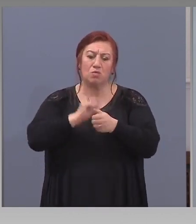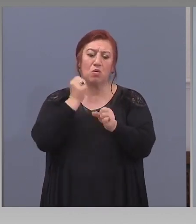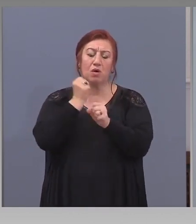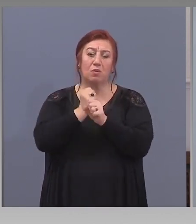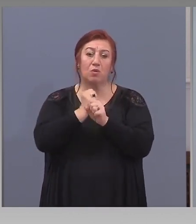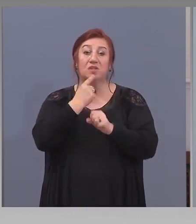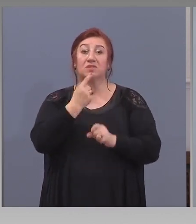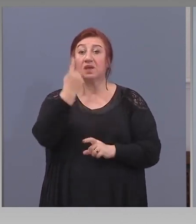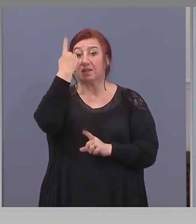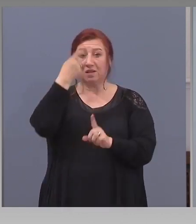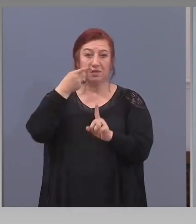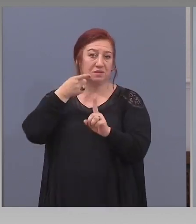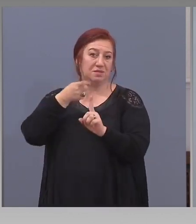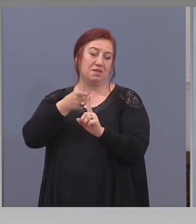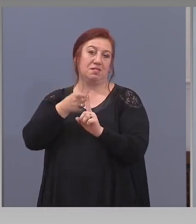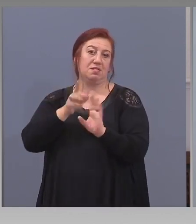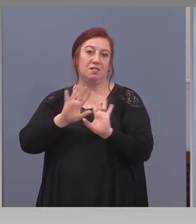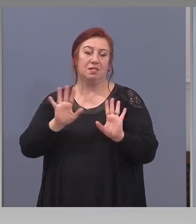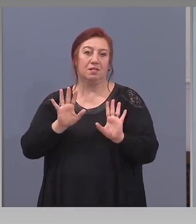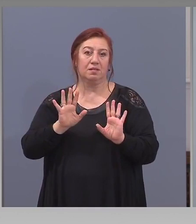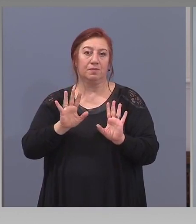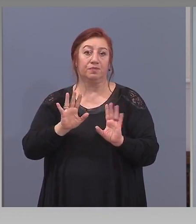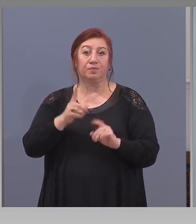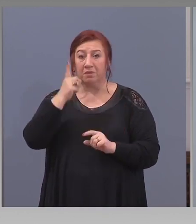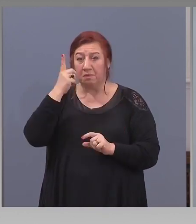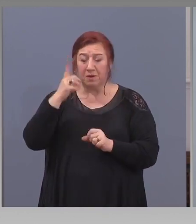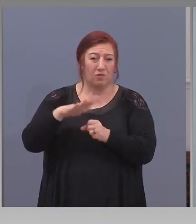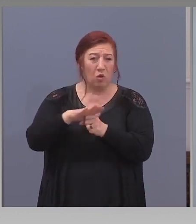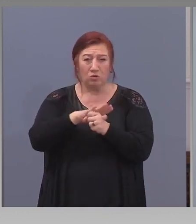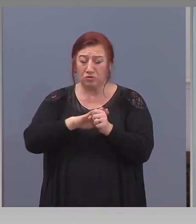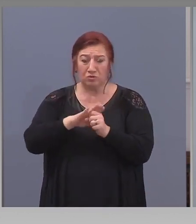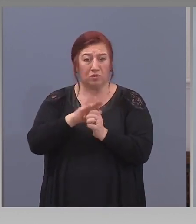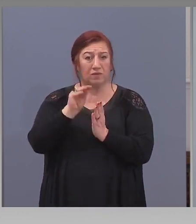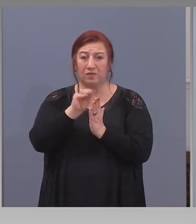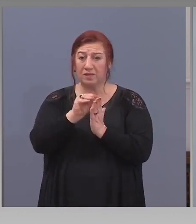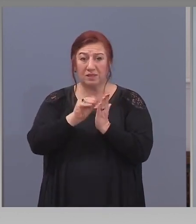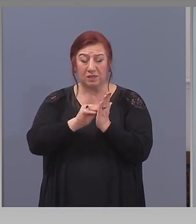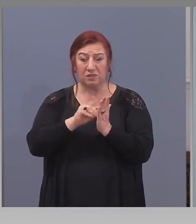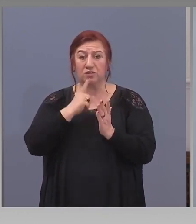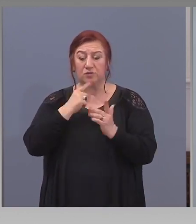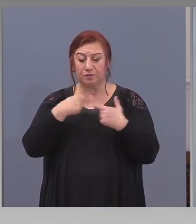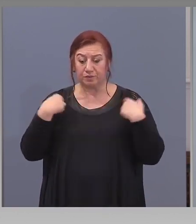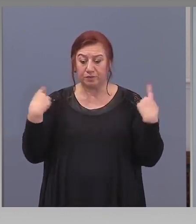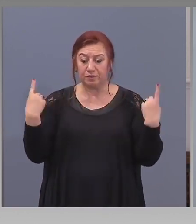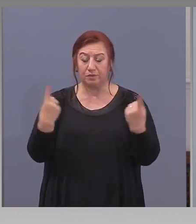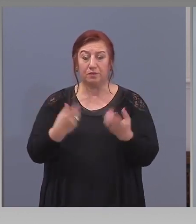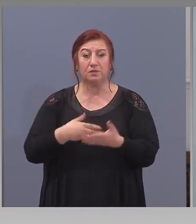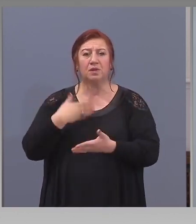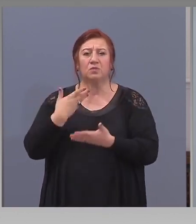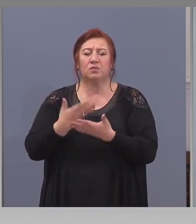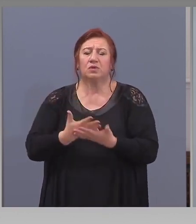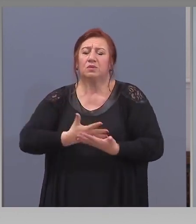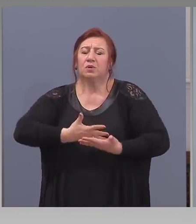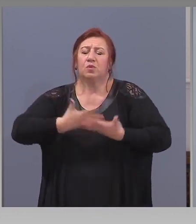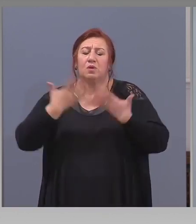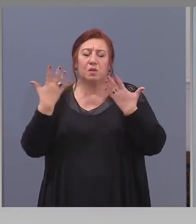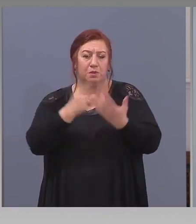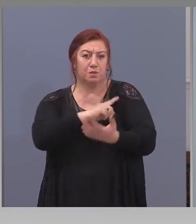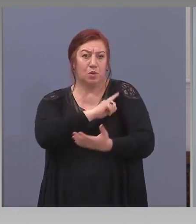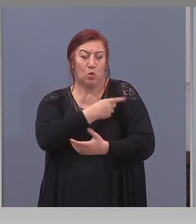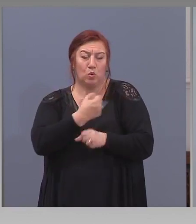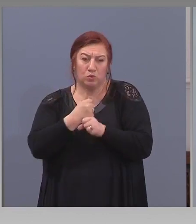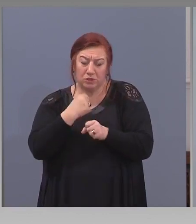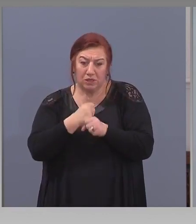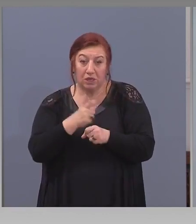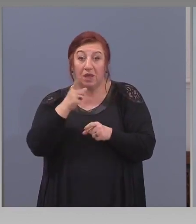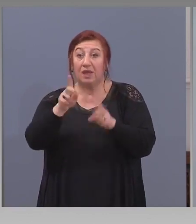единствено нещо. Първата, основна задача, за която ние полагаме огромни усилия и която